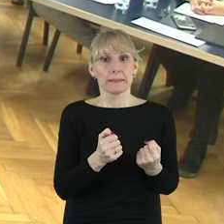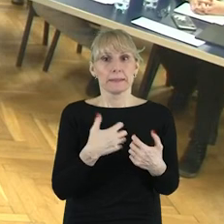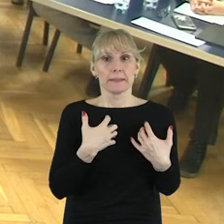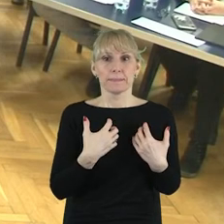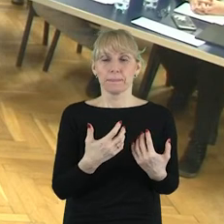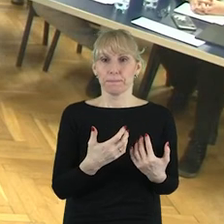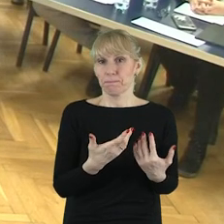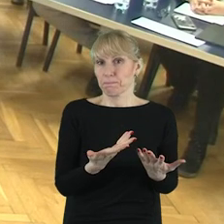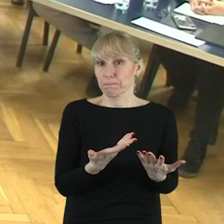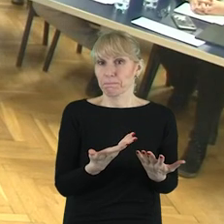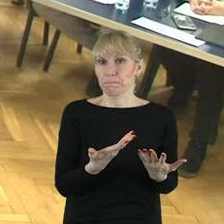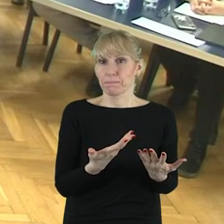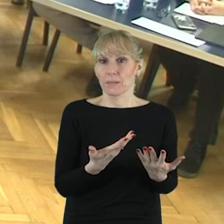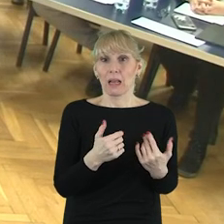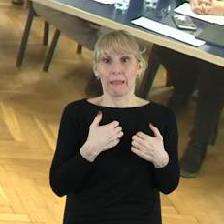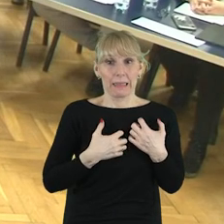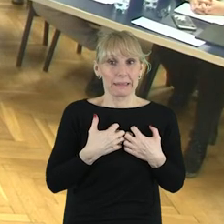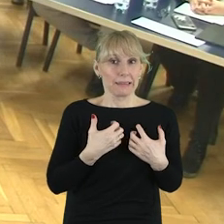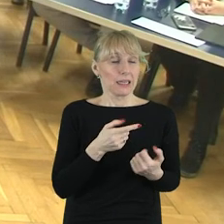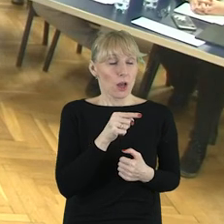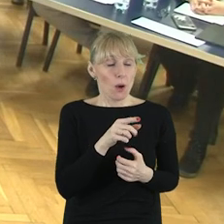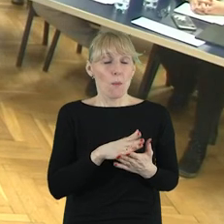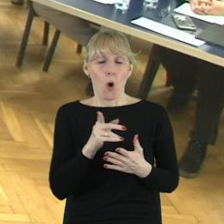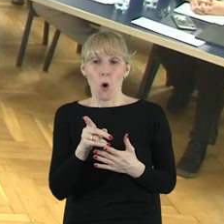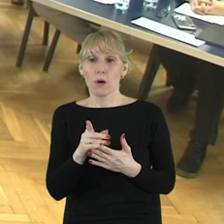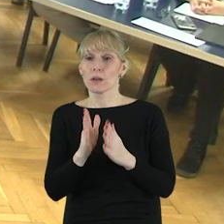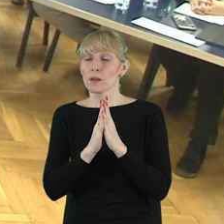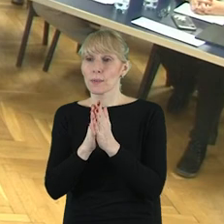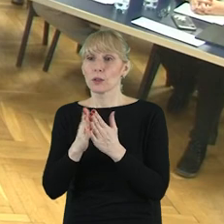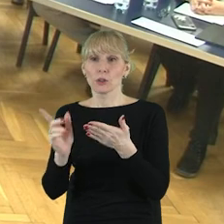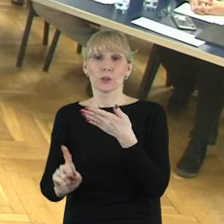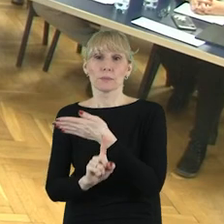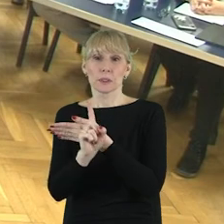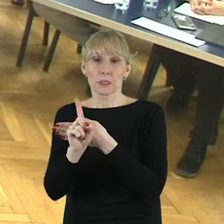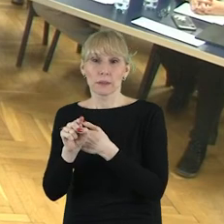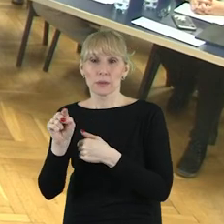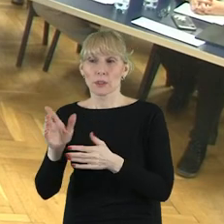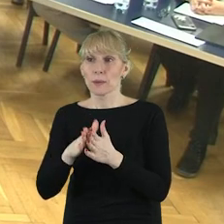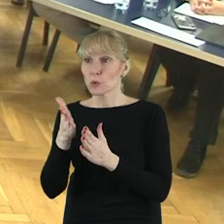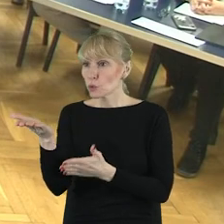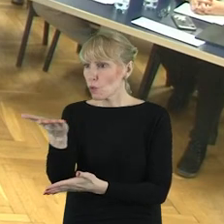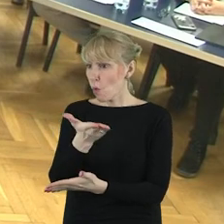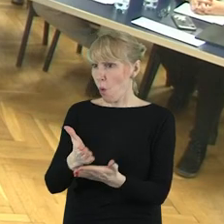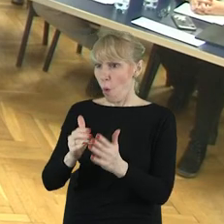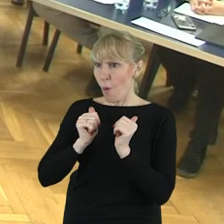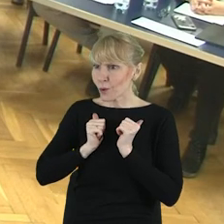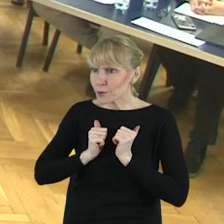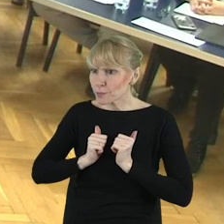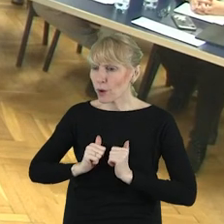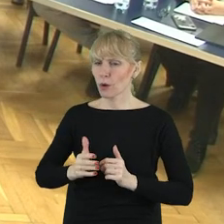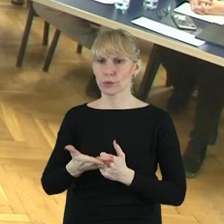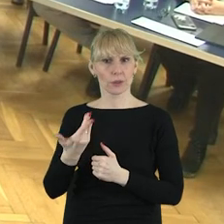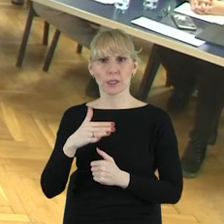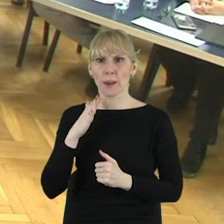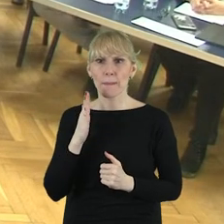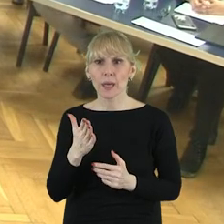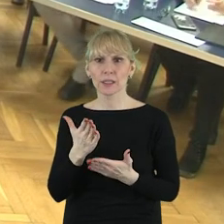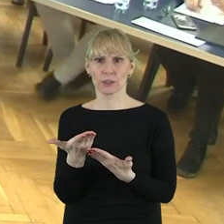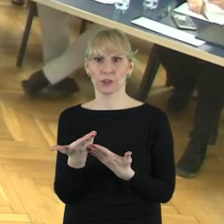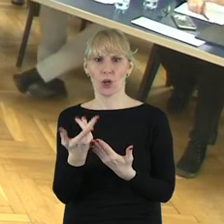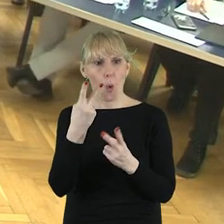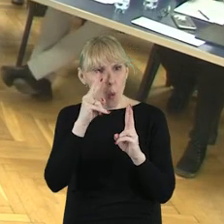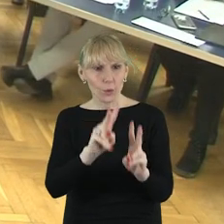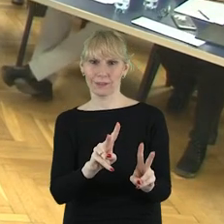proszę pana marszałka, żeby pan dzisiaj tym ludziom, którzy przyjechali, oni przyjechali w imieniu swoich mieszkańców, żeby pan ich uspokoił i powiedział, że nie